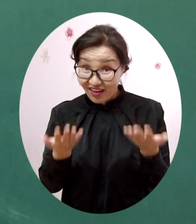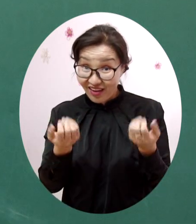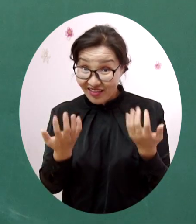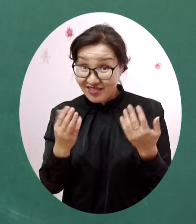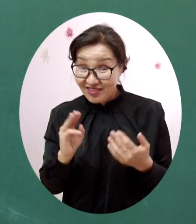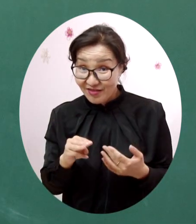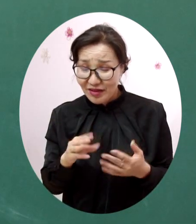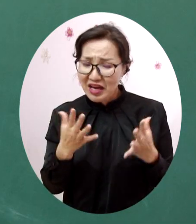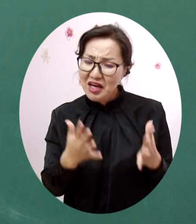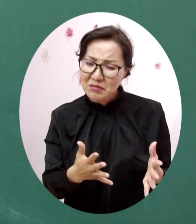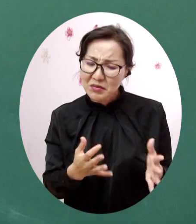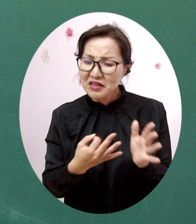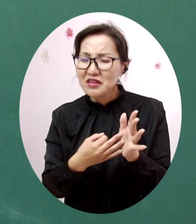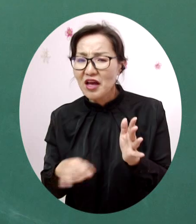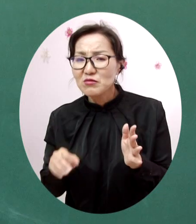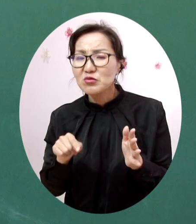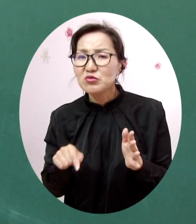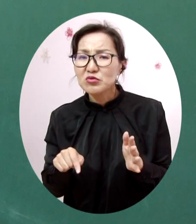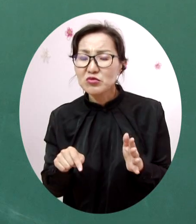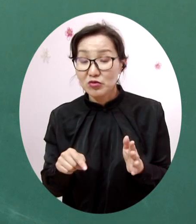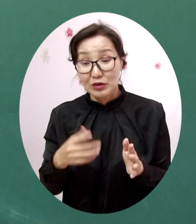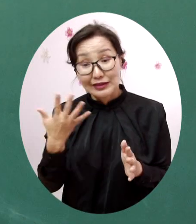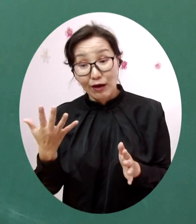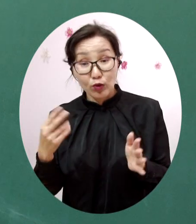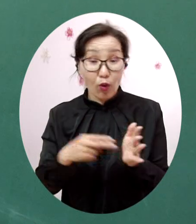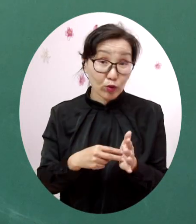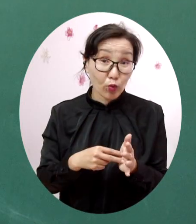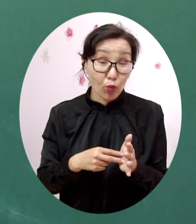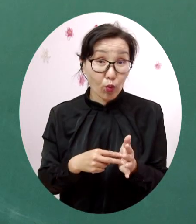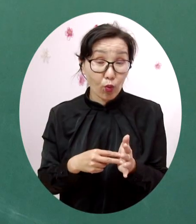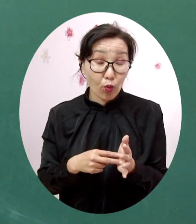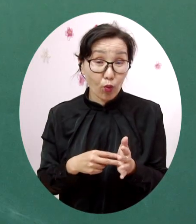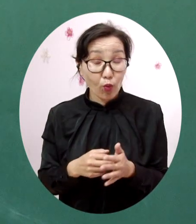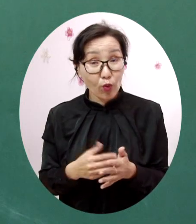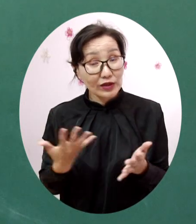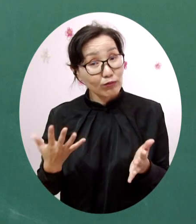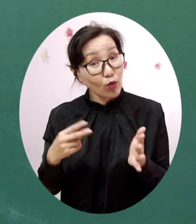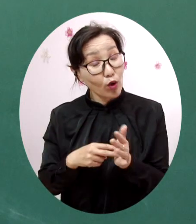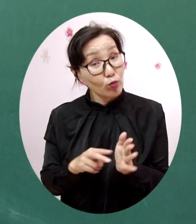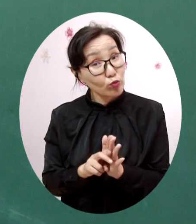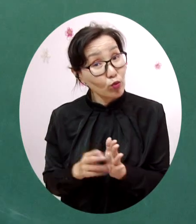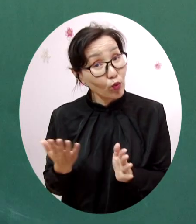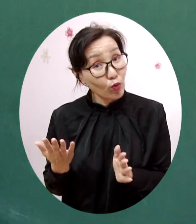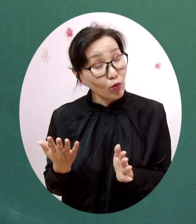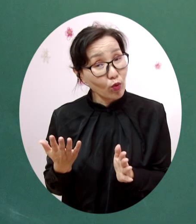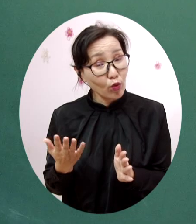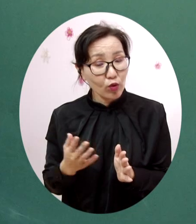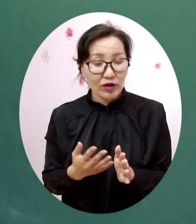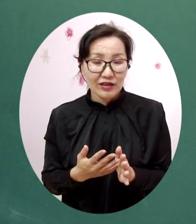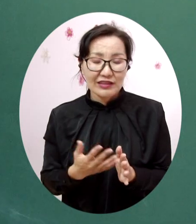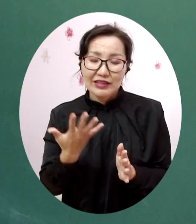За энэ 10800 гэдэг тоо маань 5-т хуваагдах уу гэж байна. За тавд хуваагдах